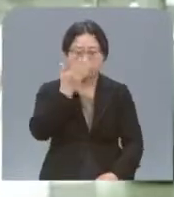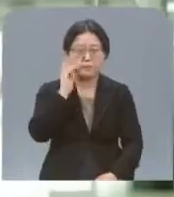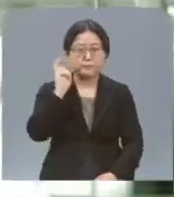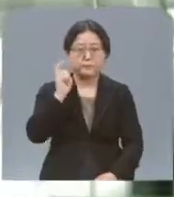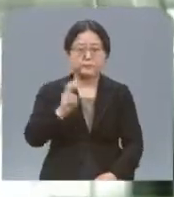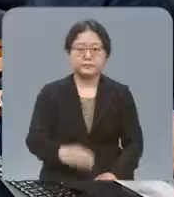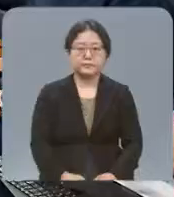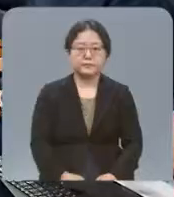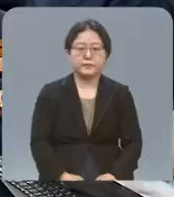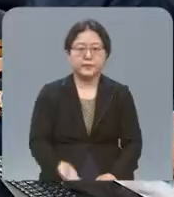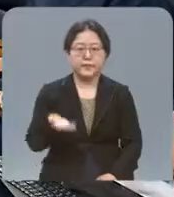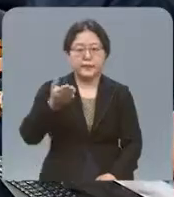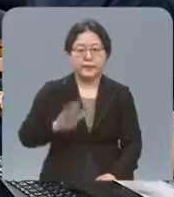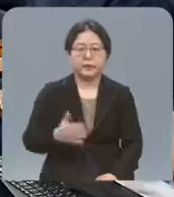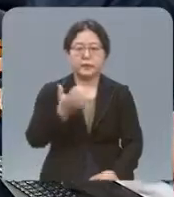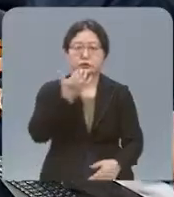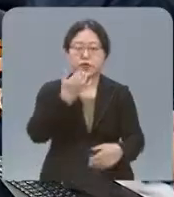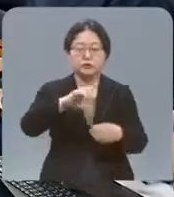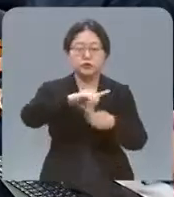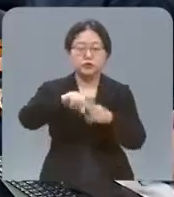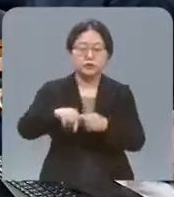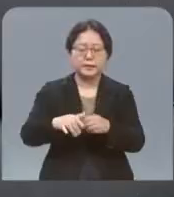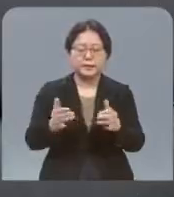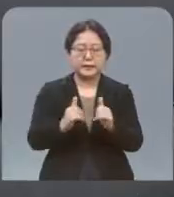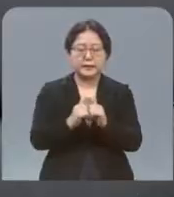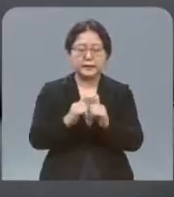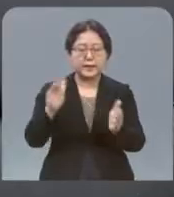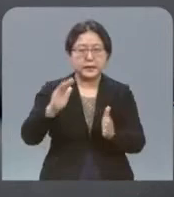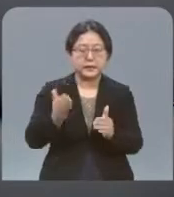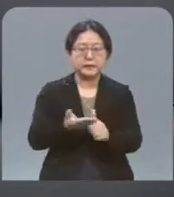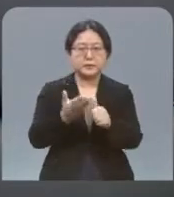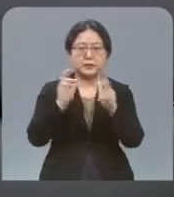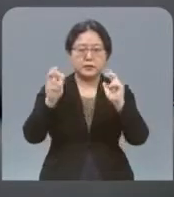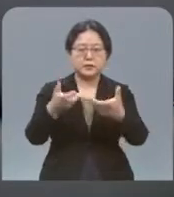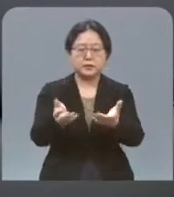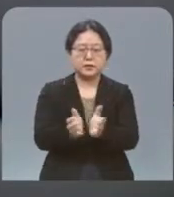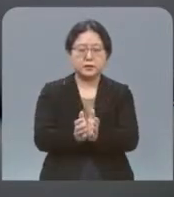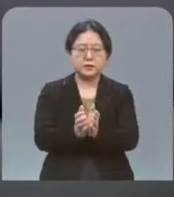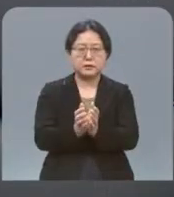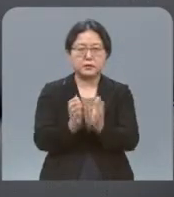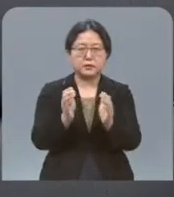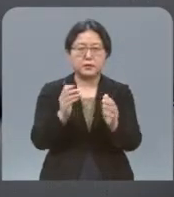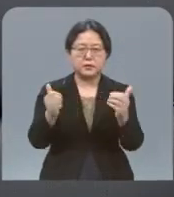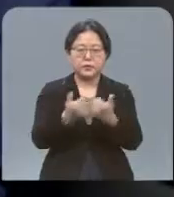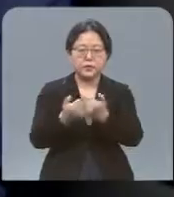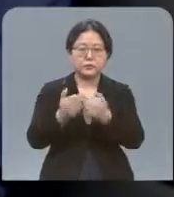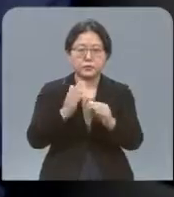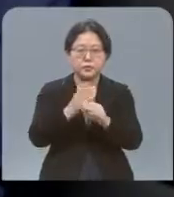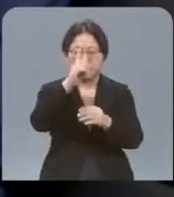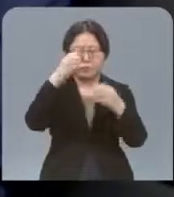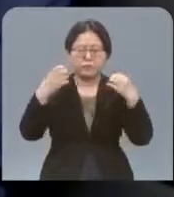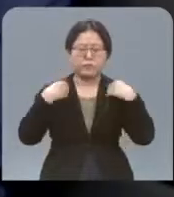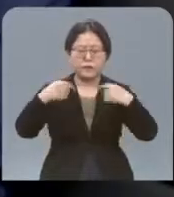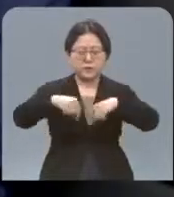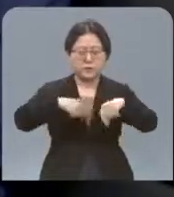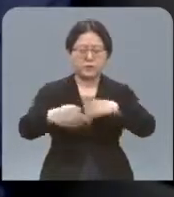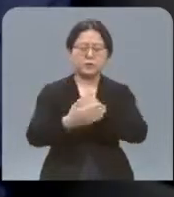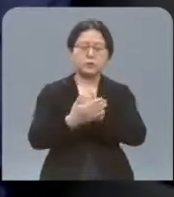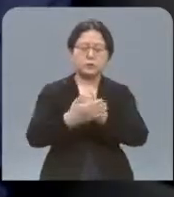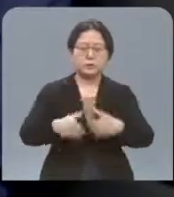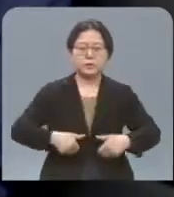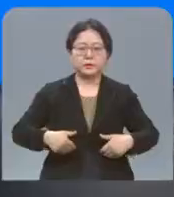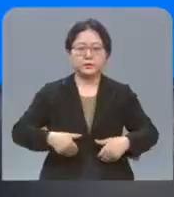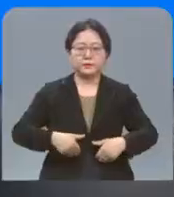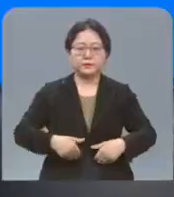큽니다. 하지만 수도권 중심으로 인재 육성과 산단 조성이 논의되고 있어 정부의 정책적인 뒷받침이 반드시